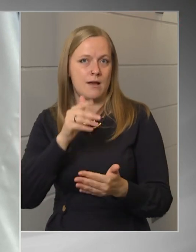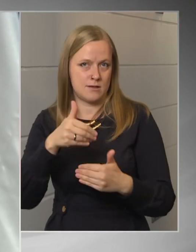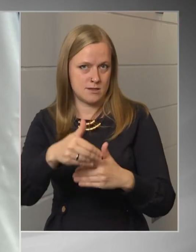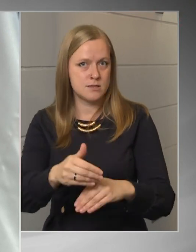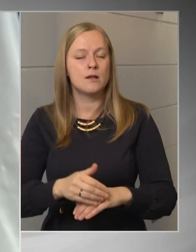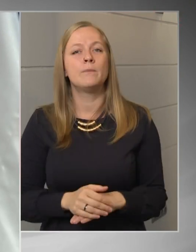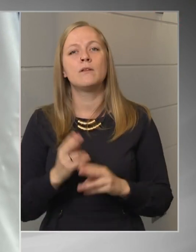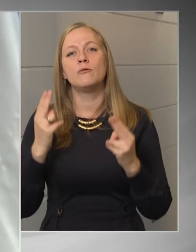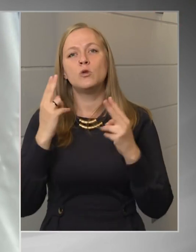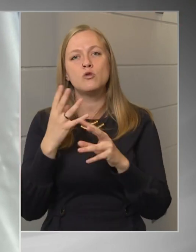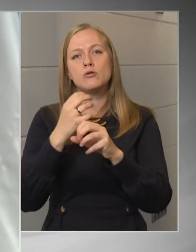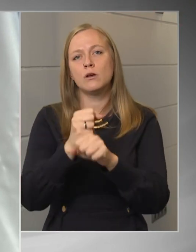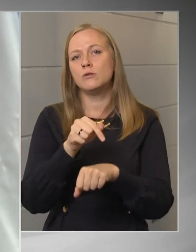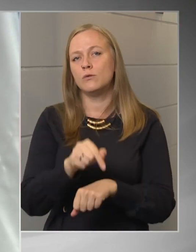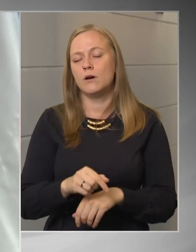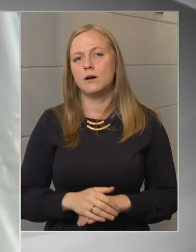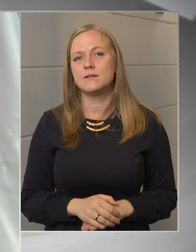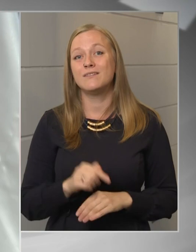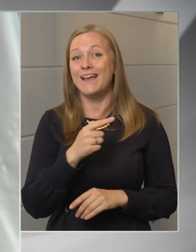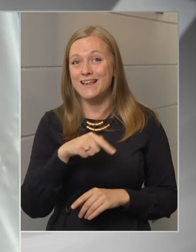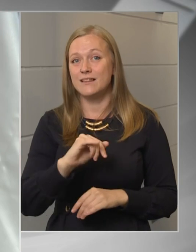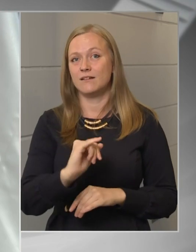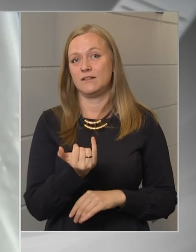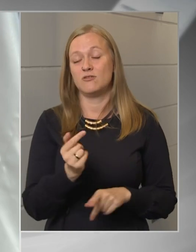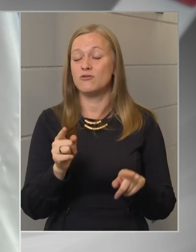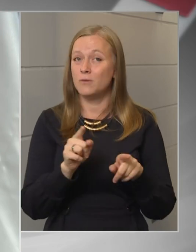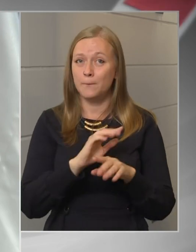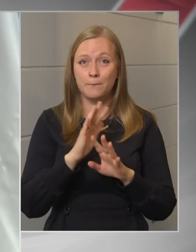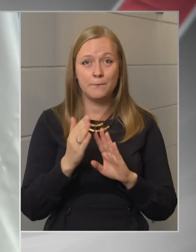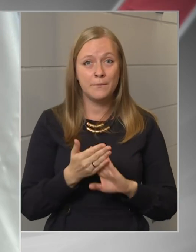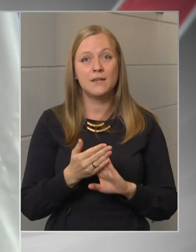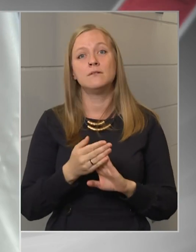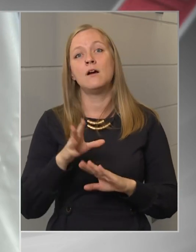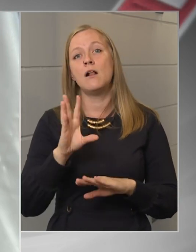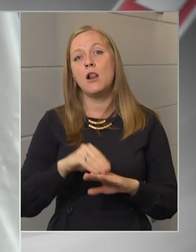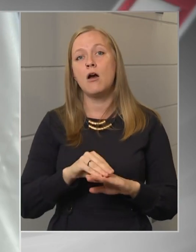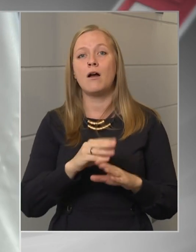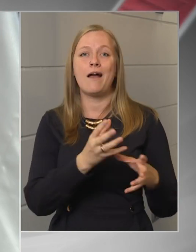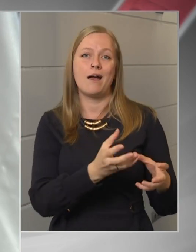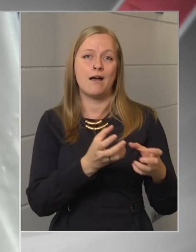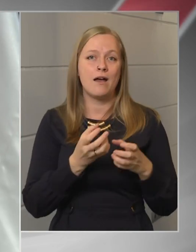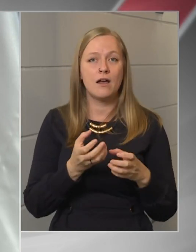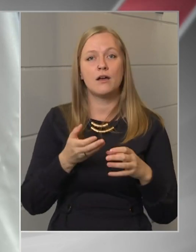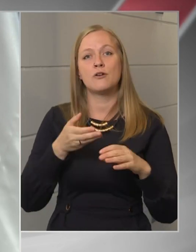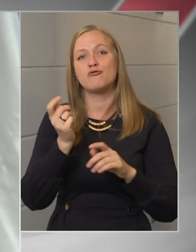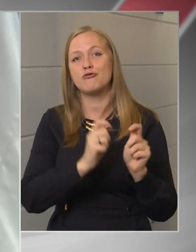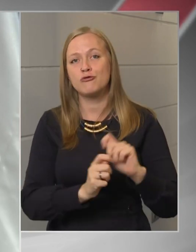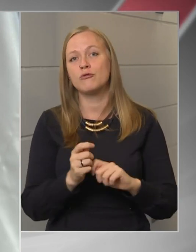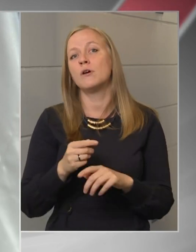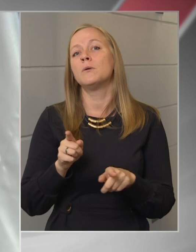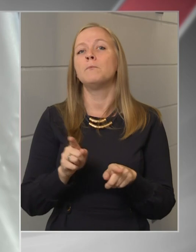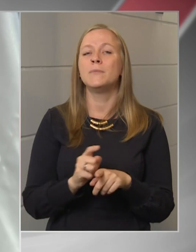és nagyon fontosnak tartjuk azt, hogy ezek is mind a lakáshoz jutást, mind pedig az ország